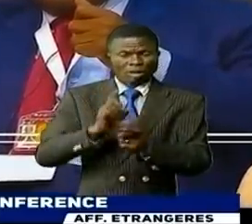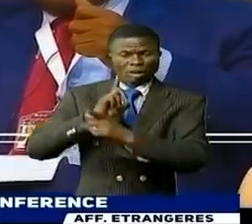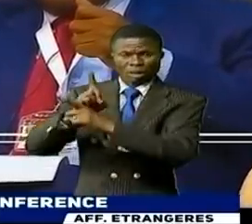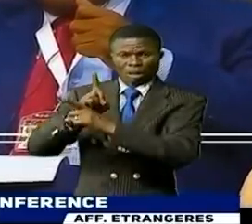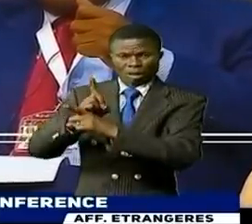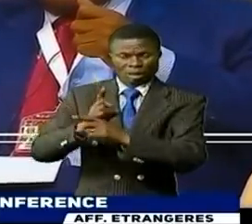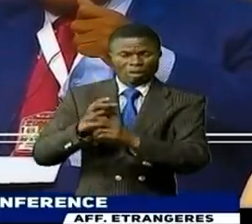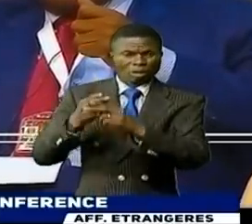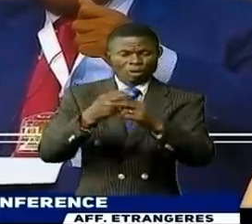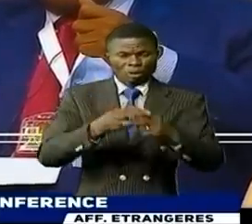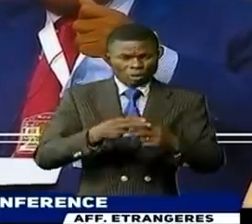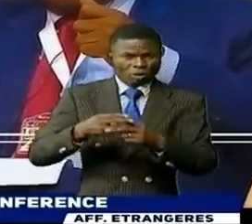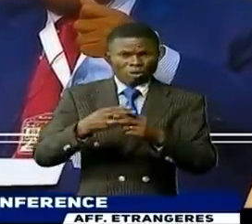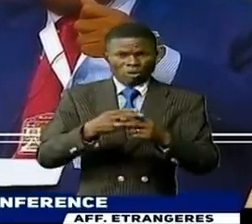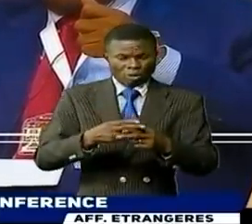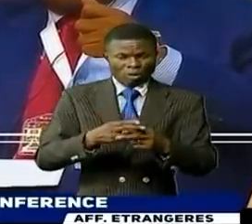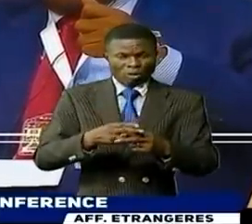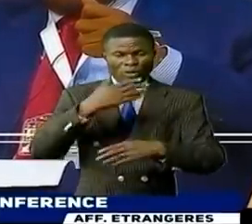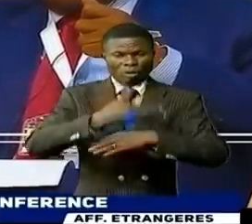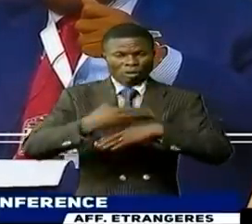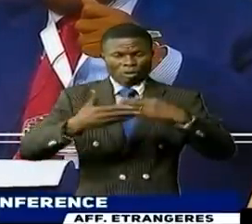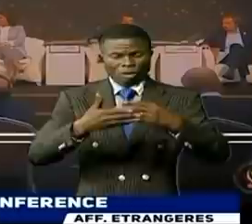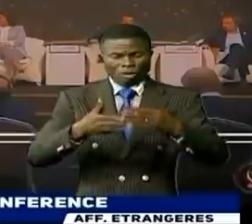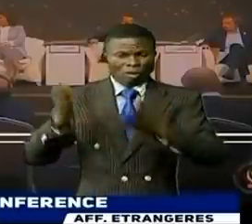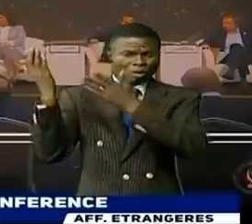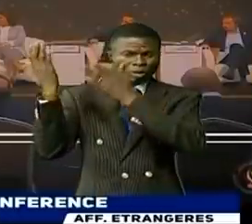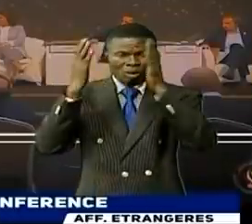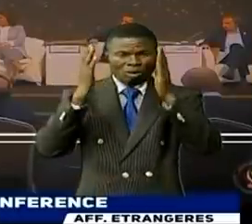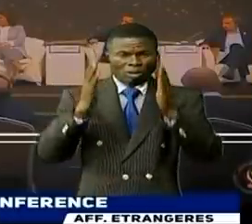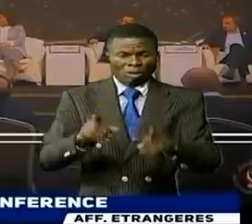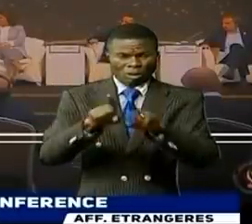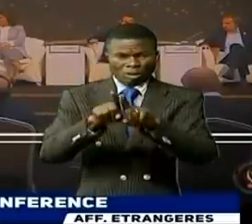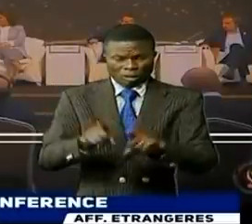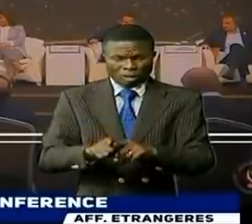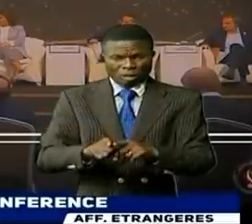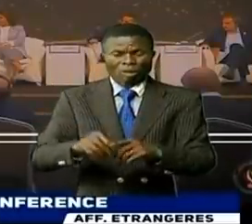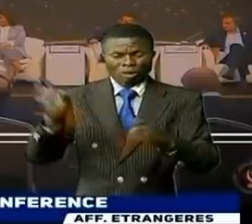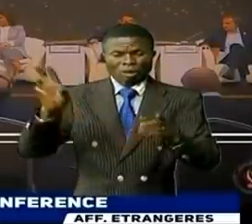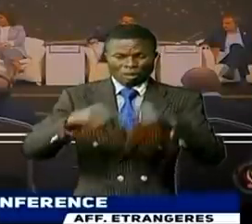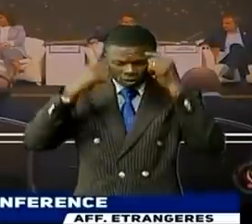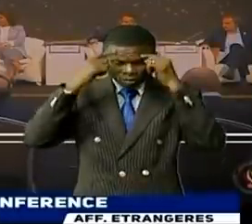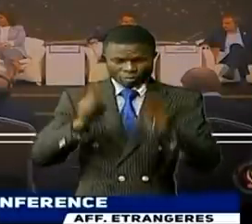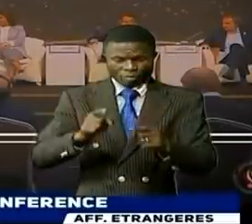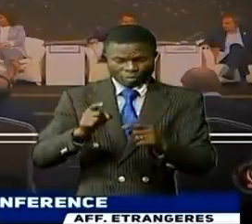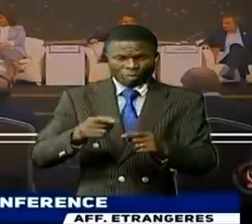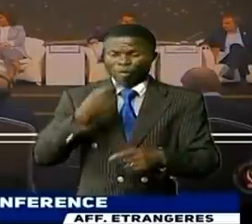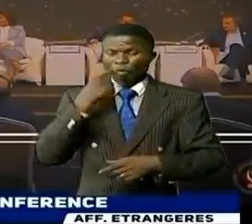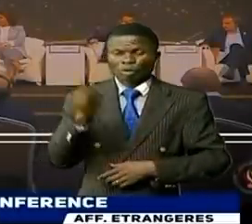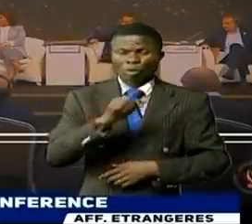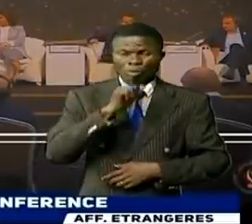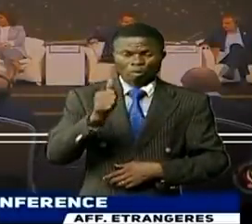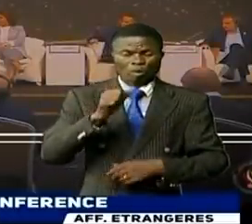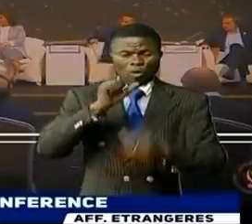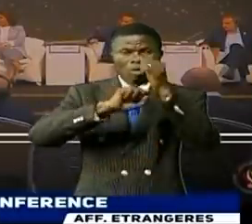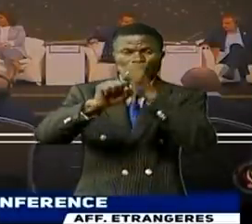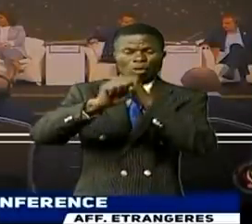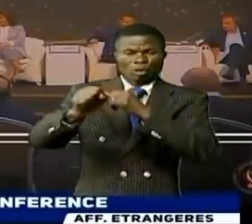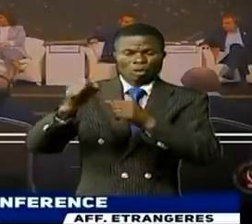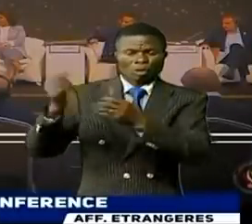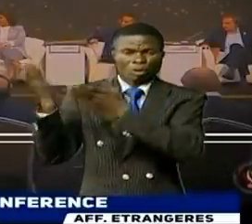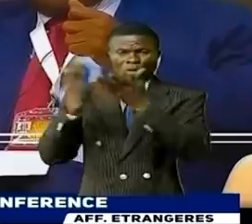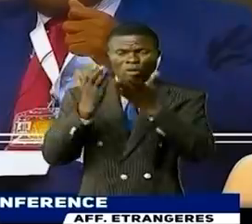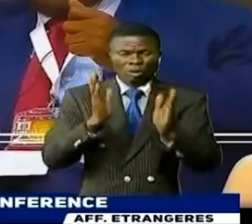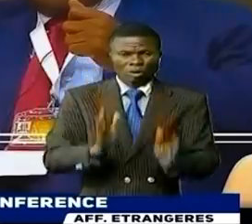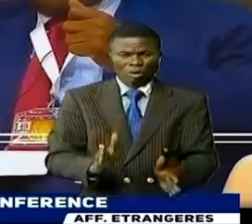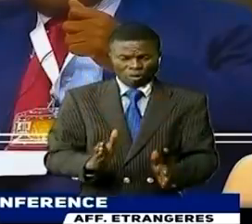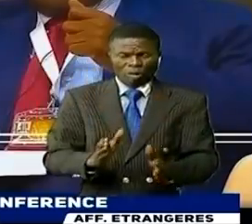la sécurité, des infrastructures et des transports, ainsi que des accords sur la non-double imposition et la promotion des investissements